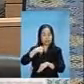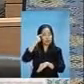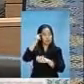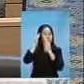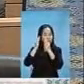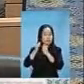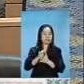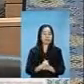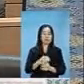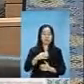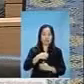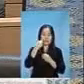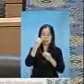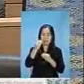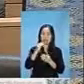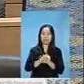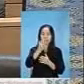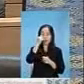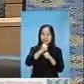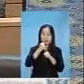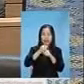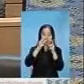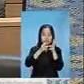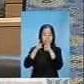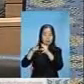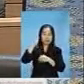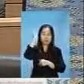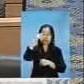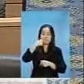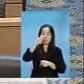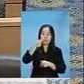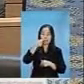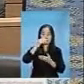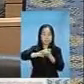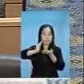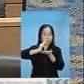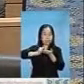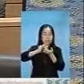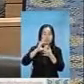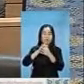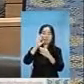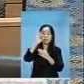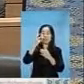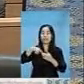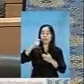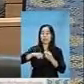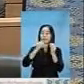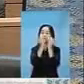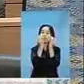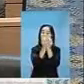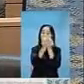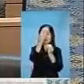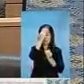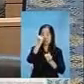ไม่อยากให้ท่านเสียสมาธิแต่ว่าการที่ท่านกระทำอย่างนั้นนะครับผมคิดไม่เหมาะสมที่จะไปพูดพาดพิงถึงบุคคลภายนอกเพราะในส่วนที่ผม